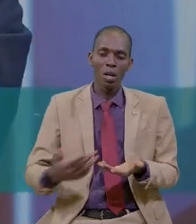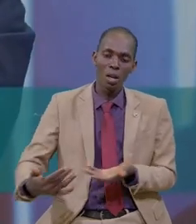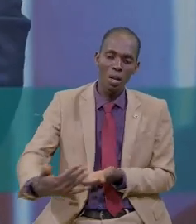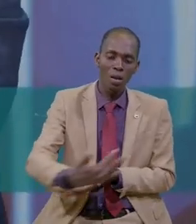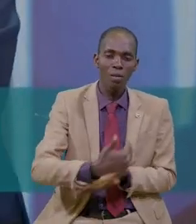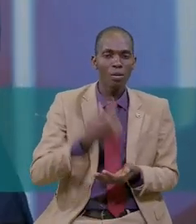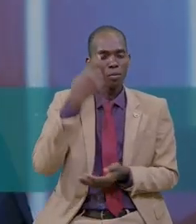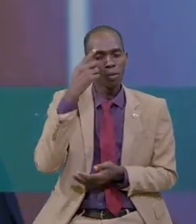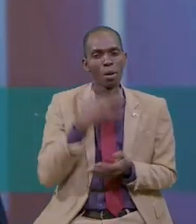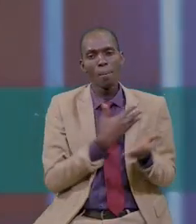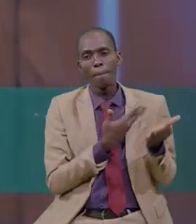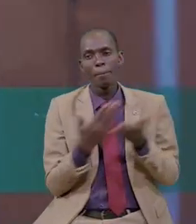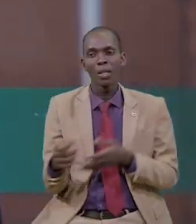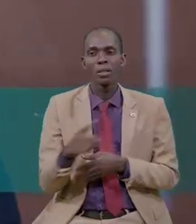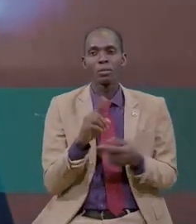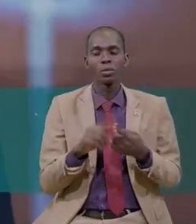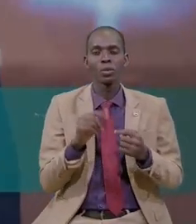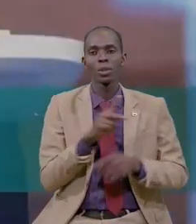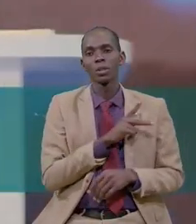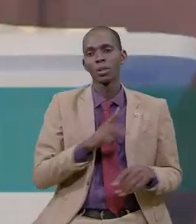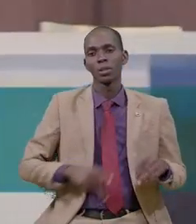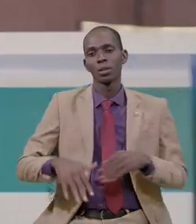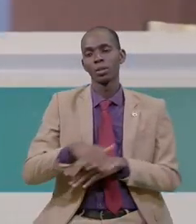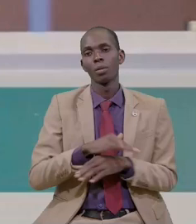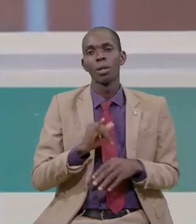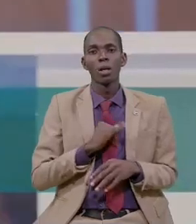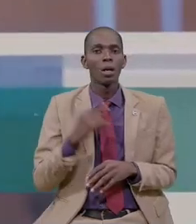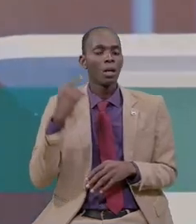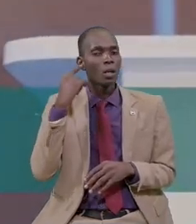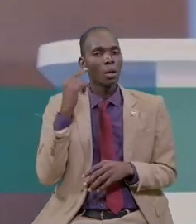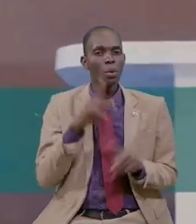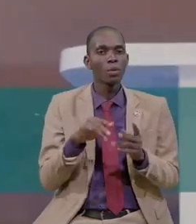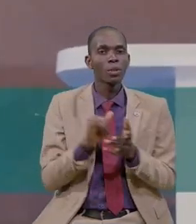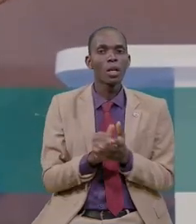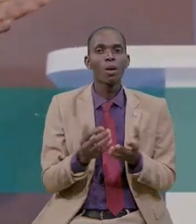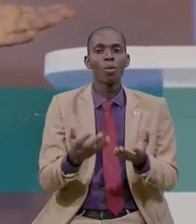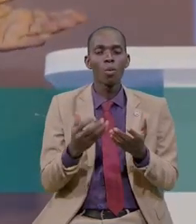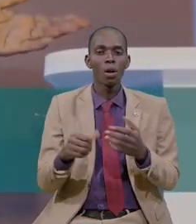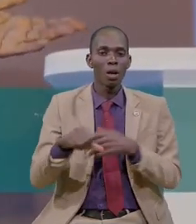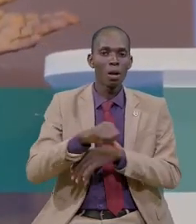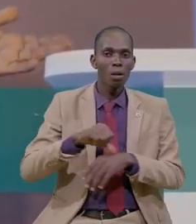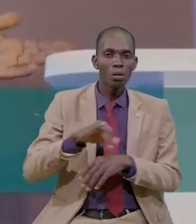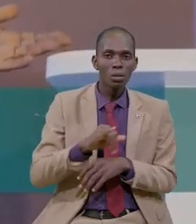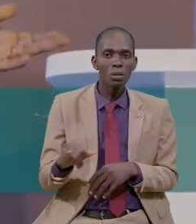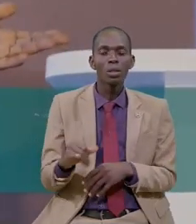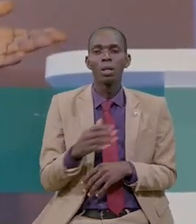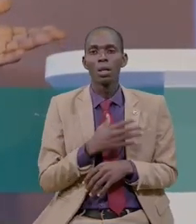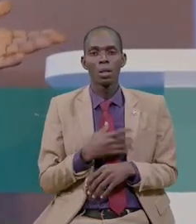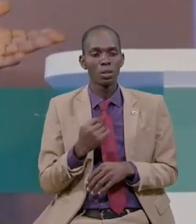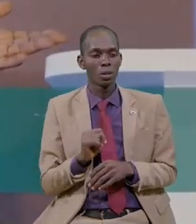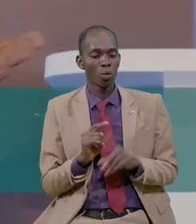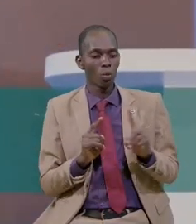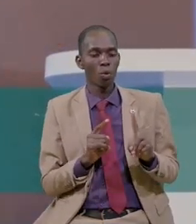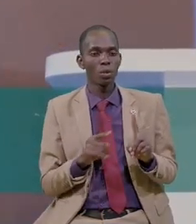dans le royaume. J'entends parler des gens. Ils veulent l'onction. Et ce qui est en Christ n'est